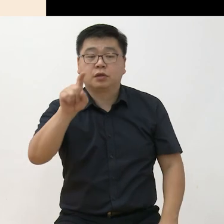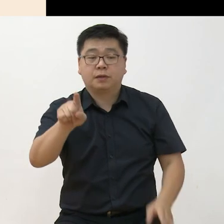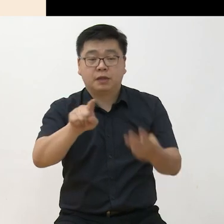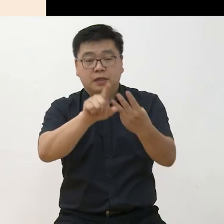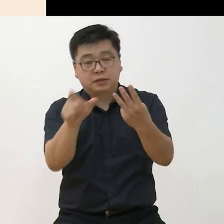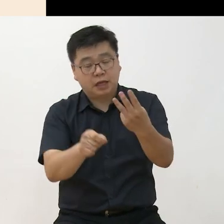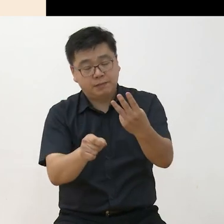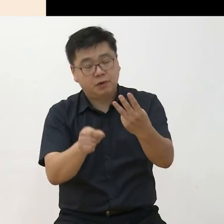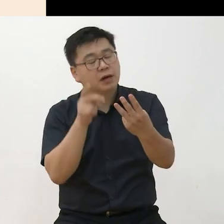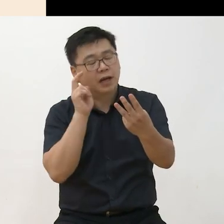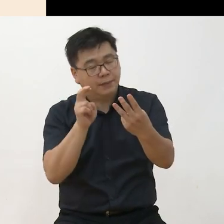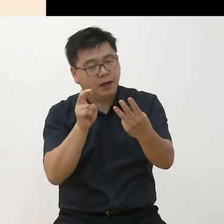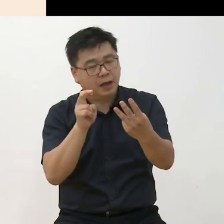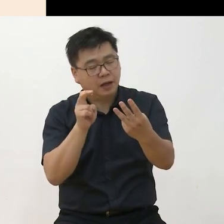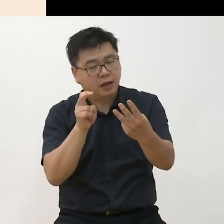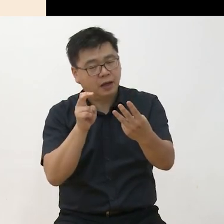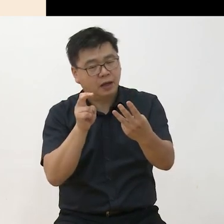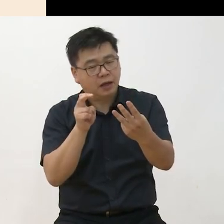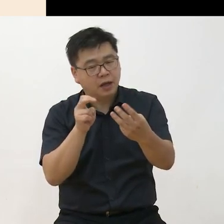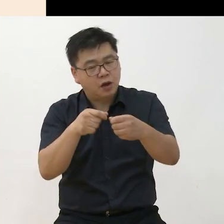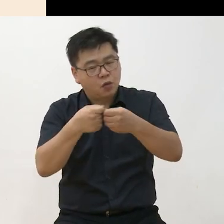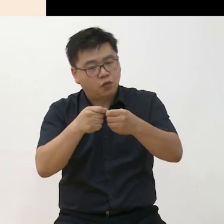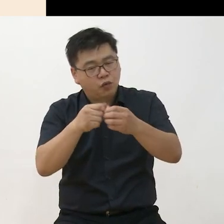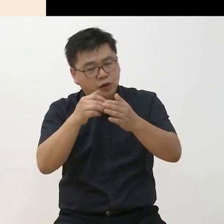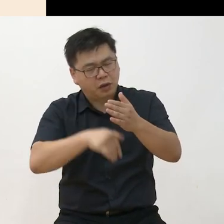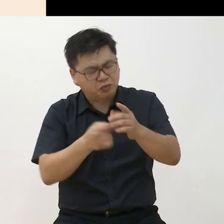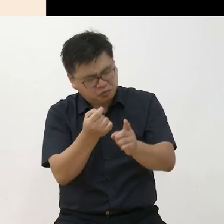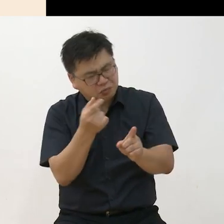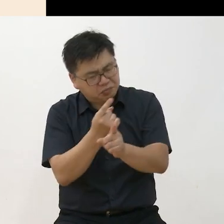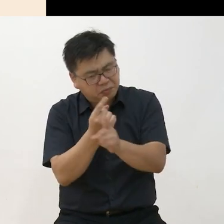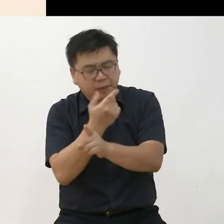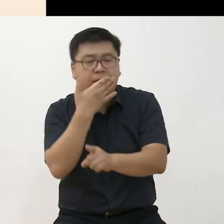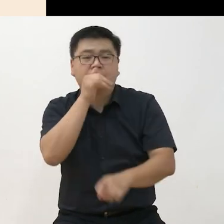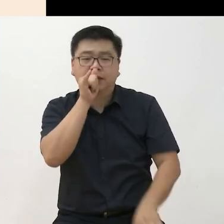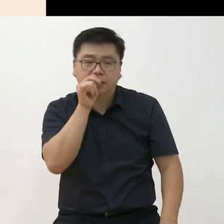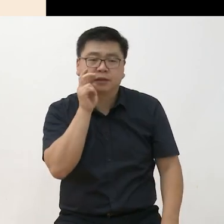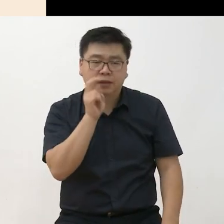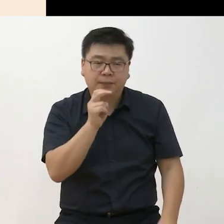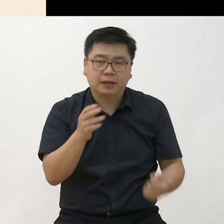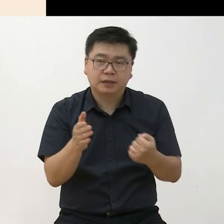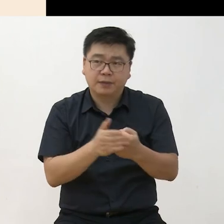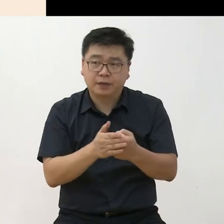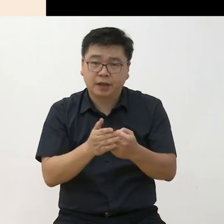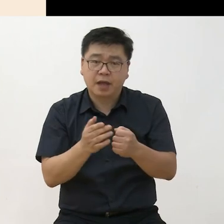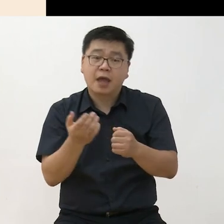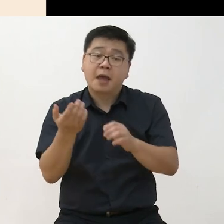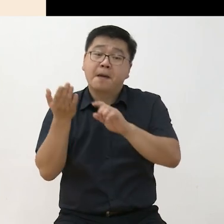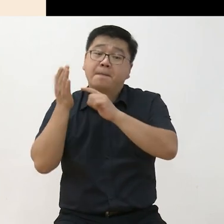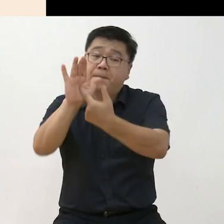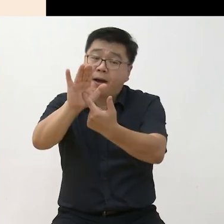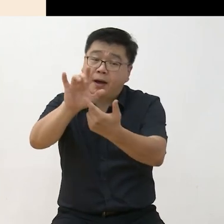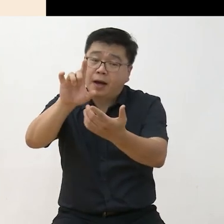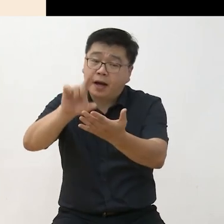3월을 예정을 하고 있고요. 조금 세부 사항이 변경될 가능성이 있습니다. 그래서 반드시 이